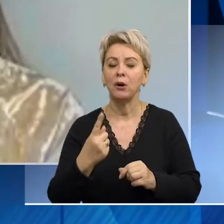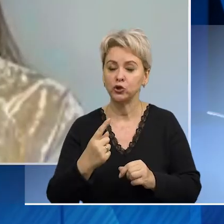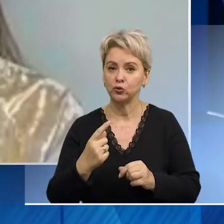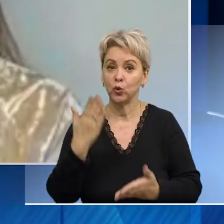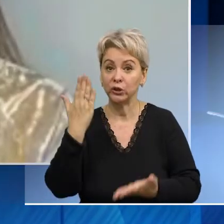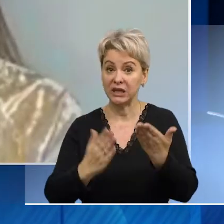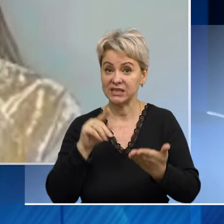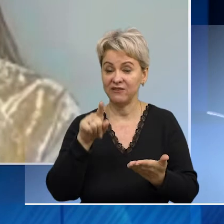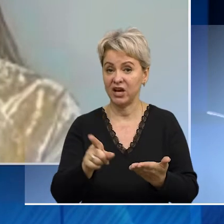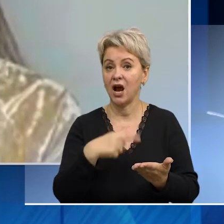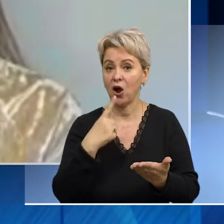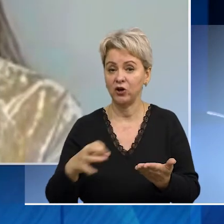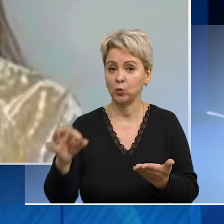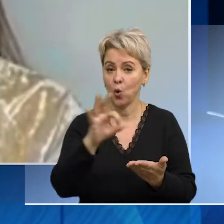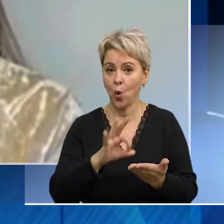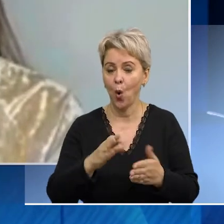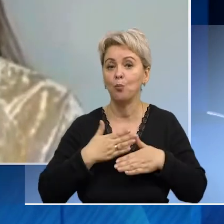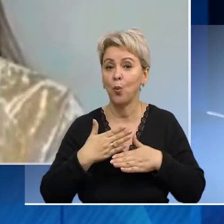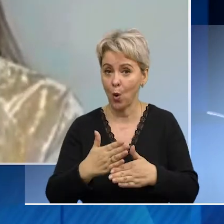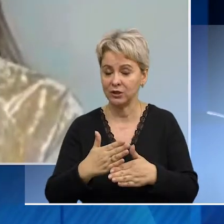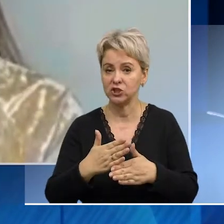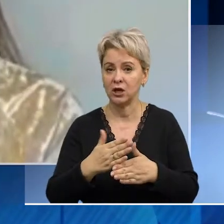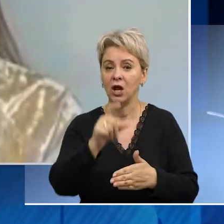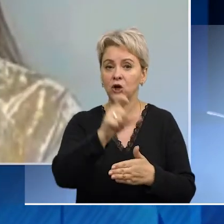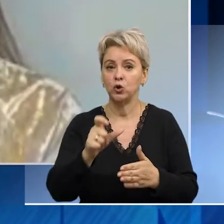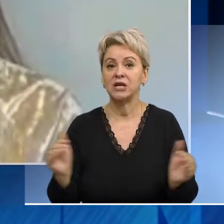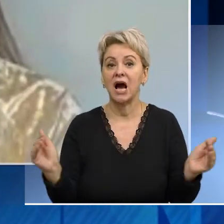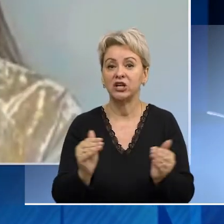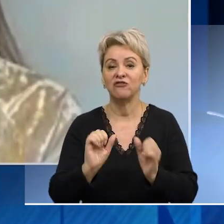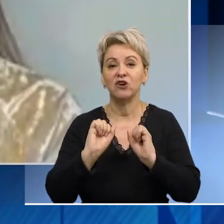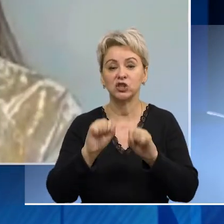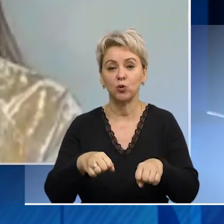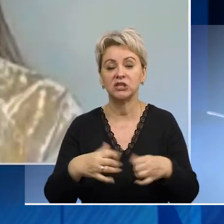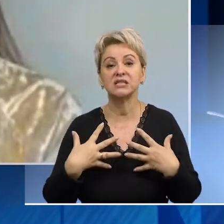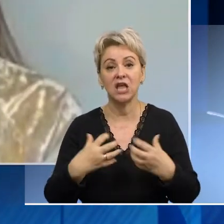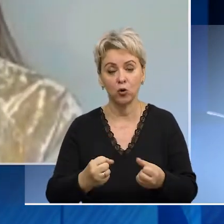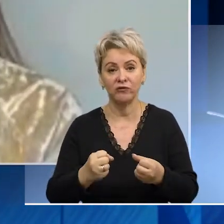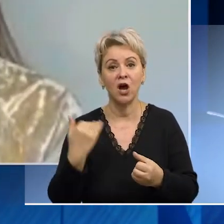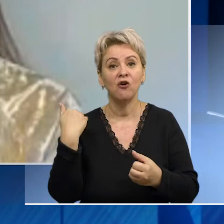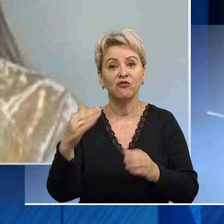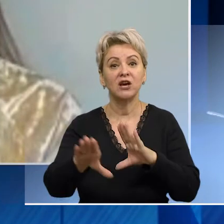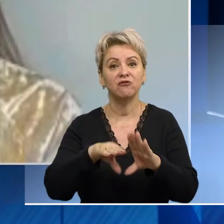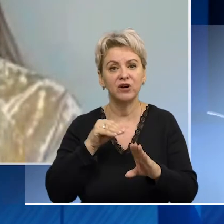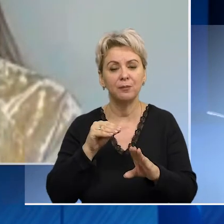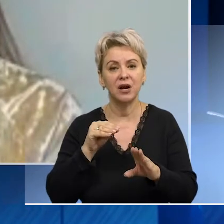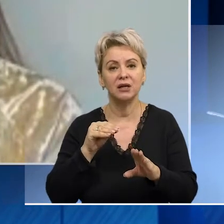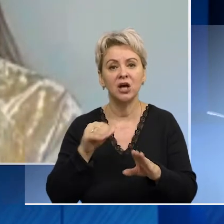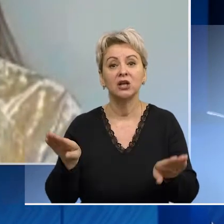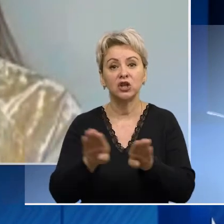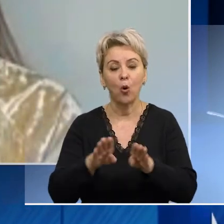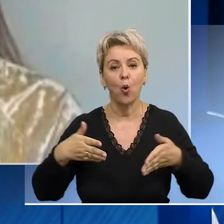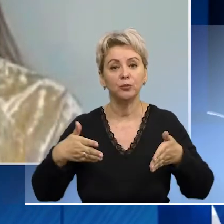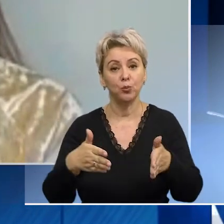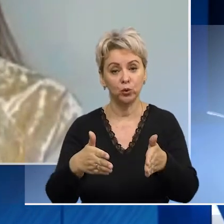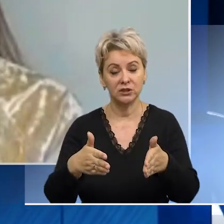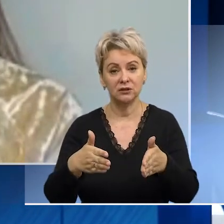Почему? Если мы говорим о помощи людям с ограниченными возможностями здоровья, вы выбрали именно